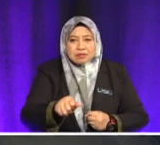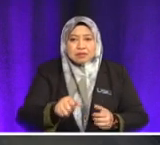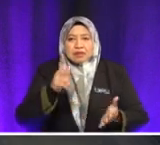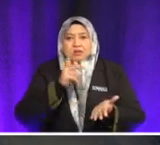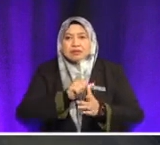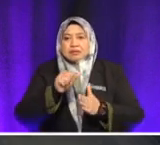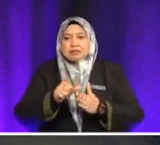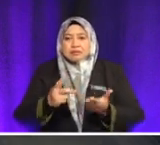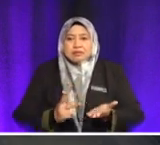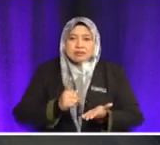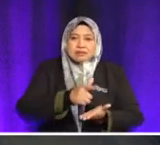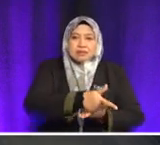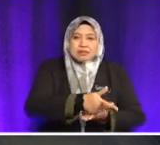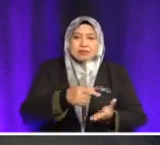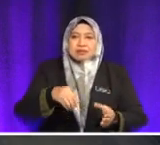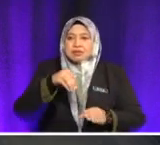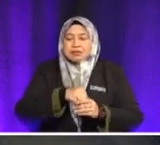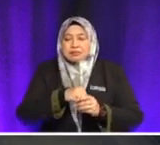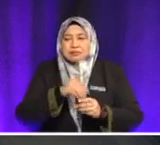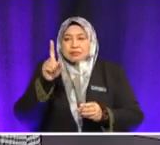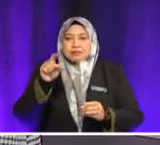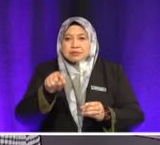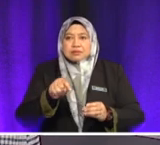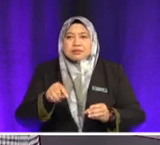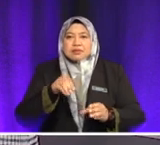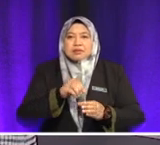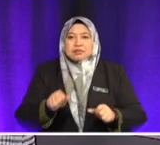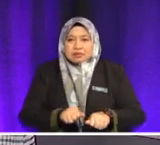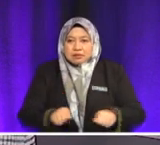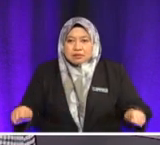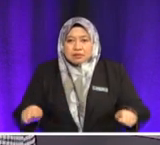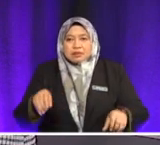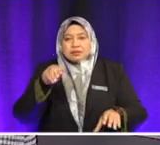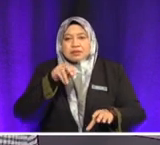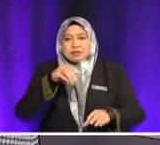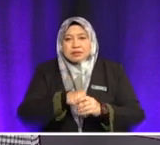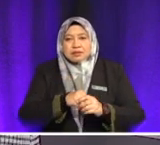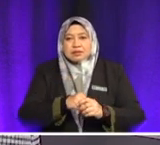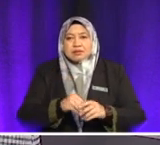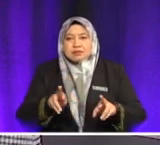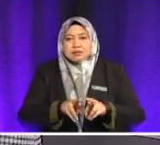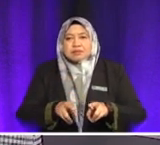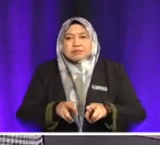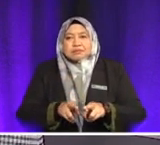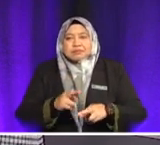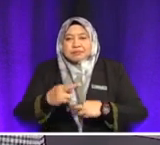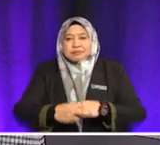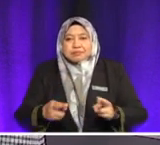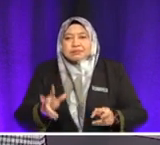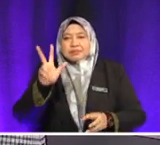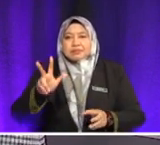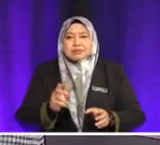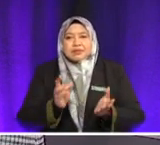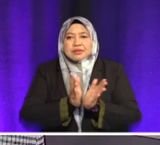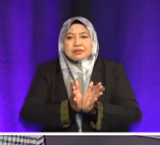oleh satu titik dalam satu Sata atau ruang 3 dimensi yang memenuhi syarat-syarat tertentu